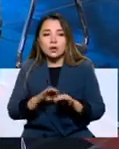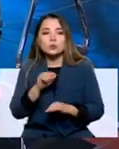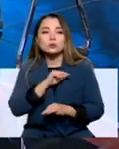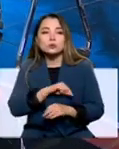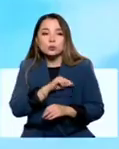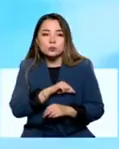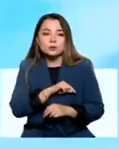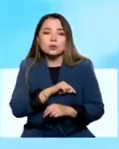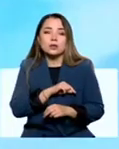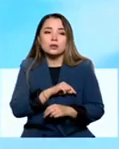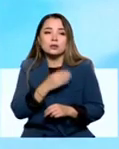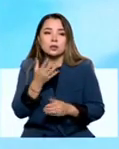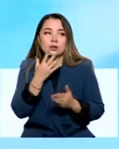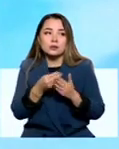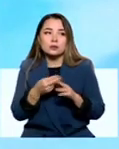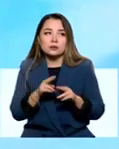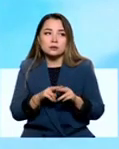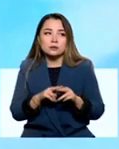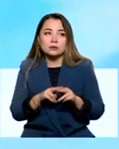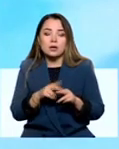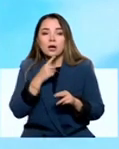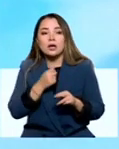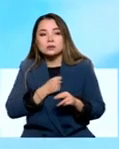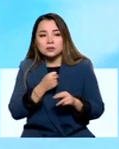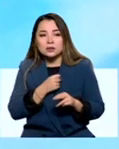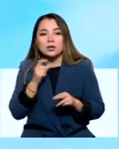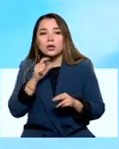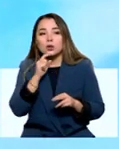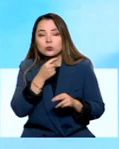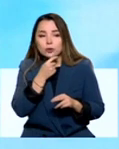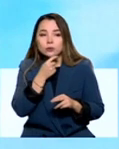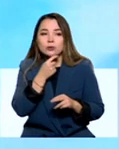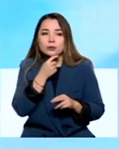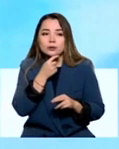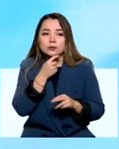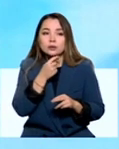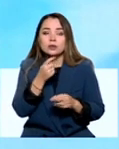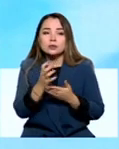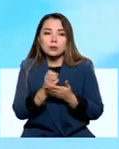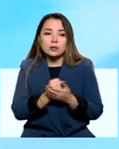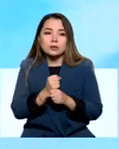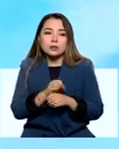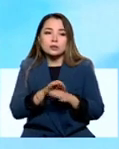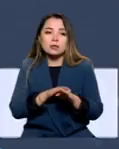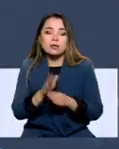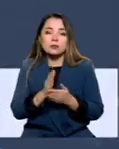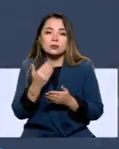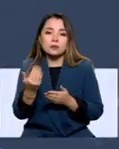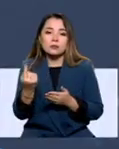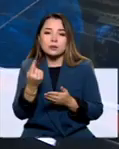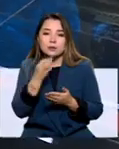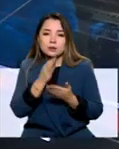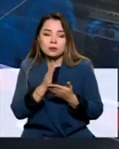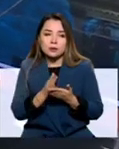духовный, руханий и аскерий экономикалык чоң потенциалы бар өлкөлөрдүн биримдиги деп